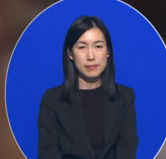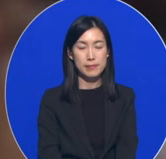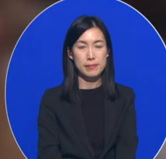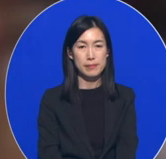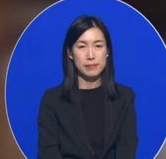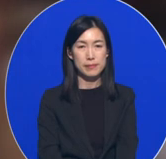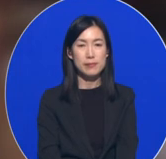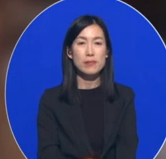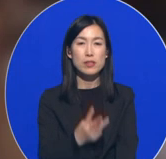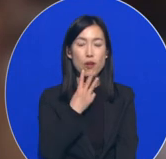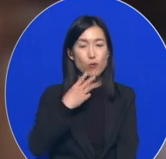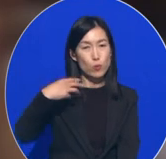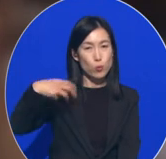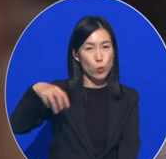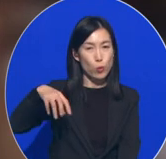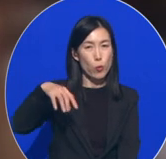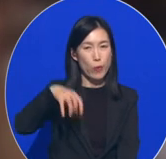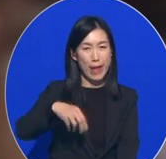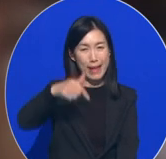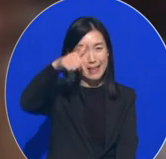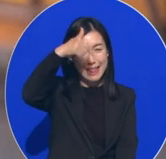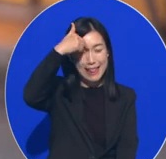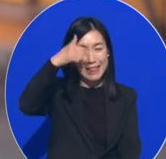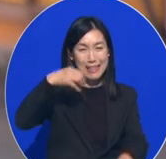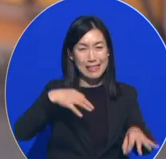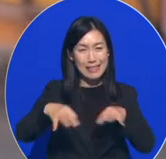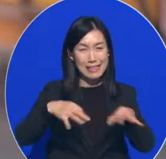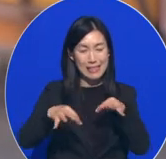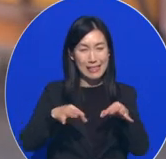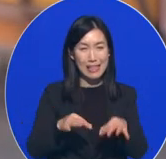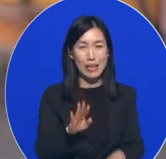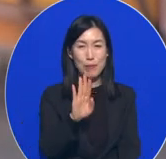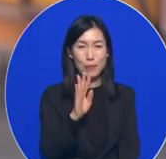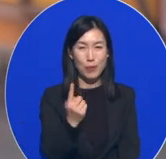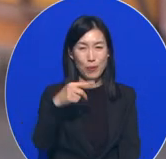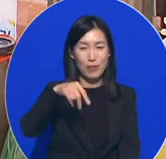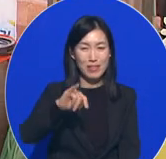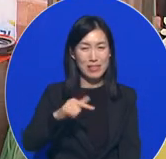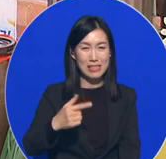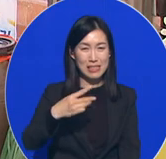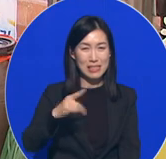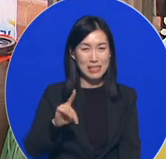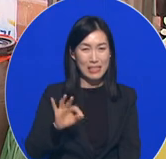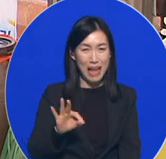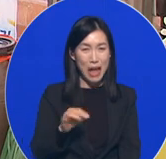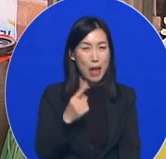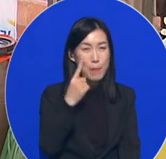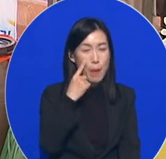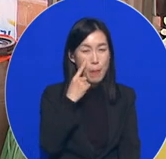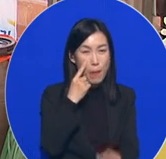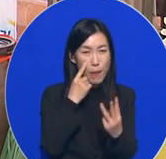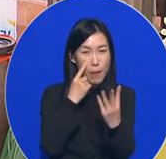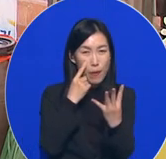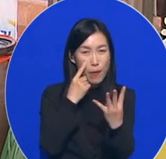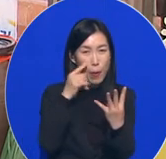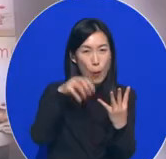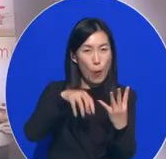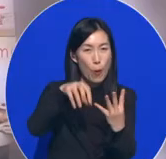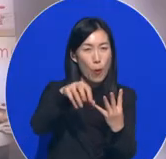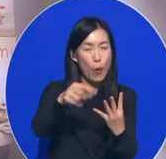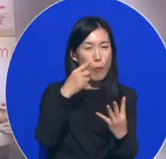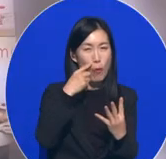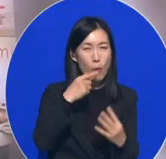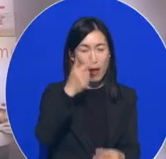서울 종로구의 한 제시장 골목 이라고 적힌 간판을 건 가게 선어 곳이 모여 있습니다